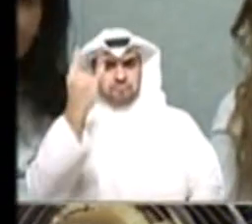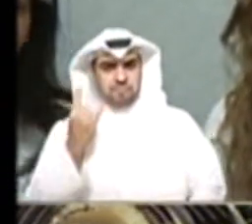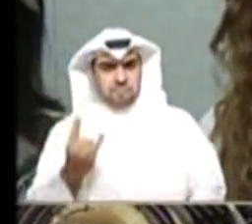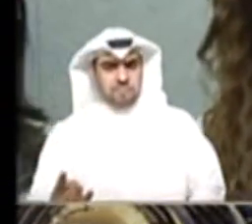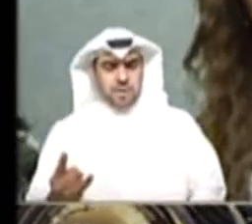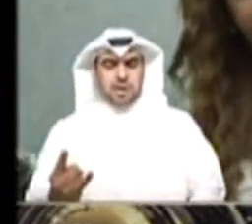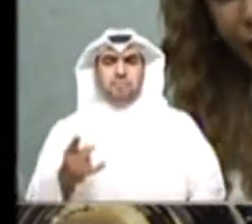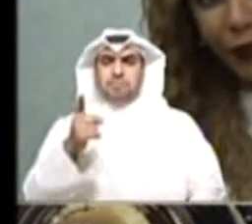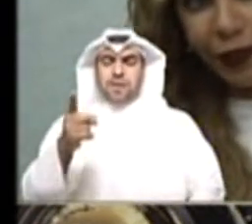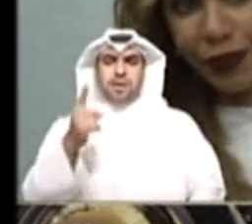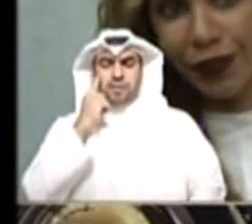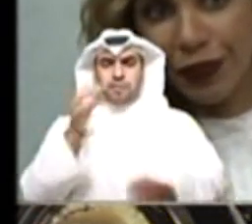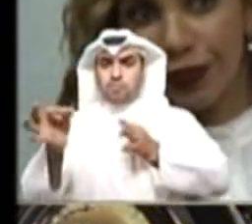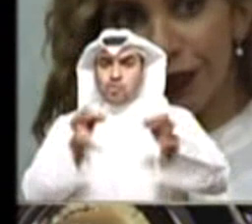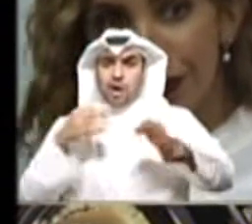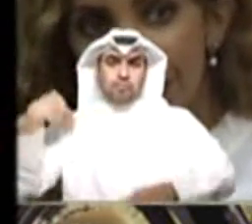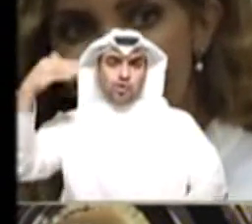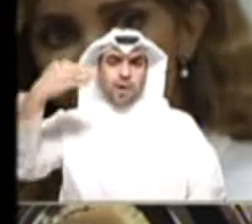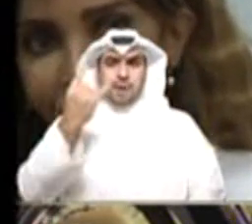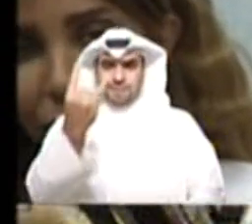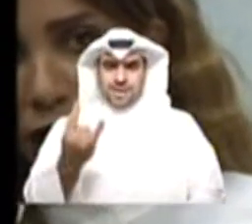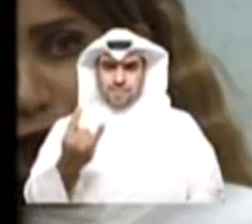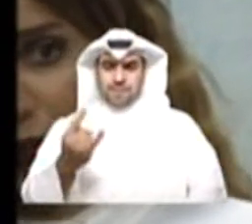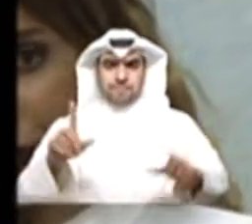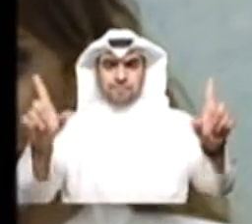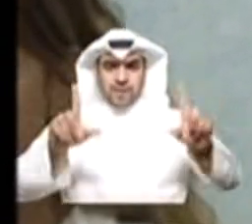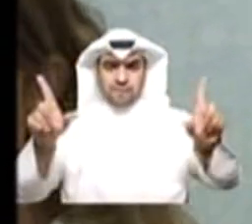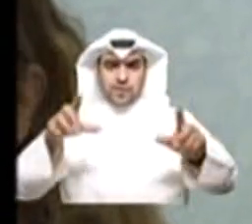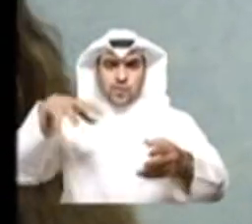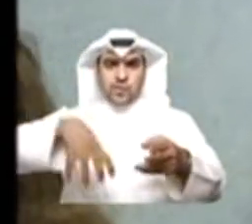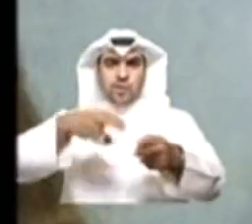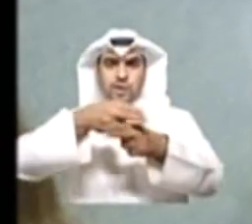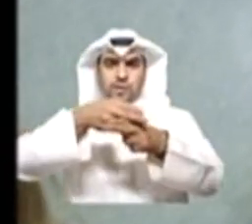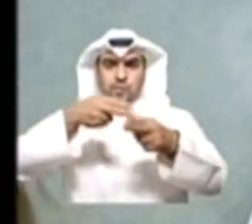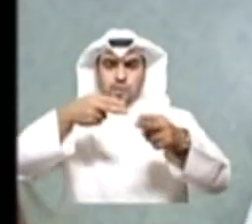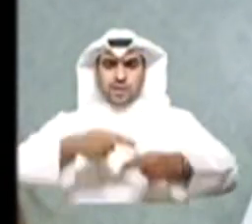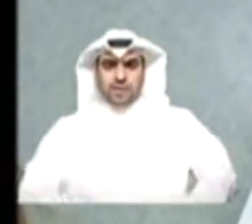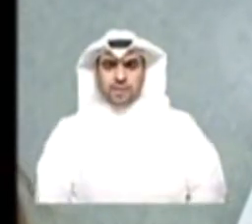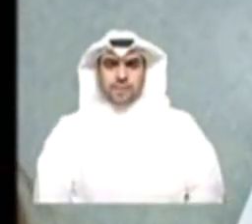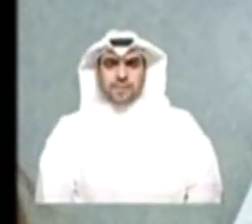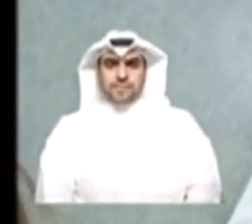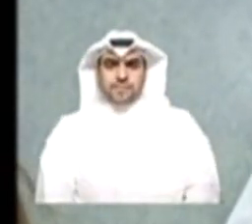استراتيجيتها المستقبلية. رائد الشمري لتلفزيون دولة الكويت.